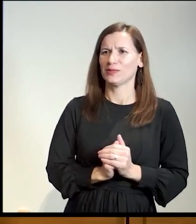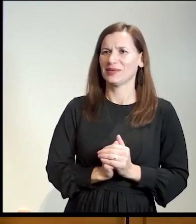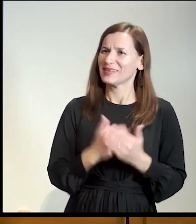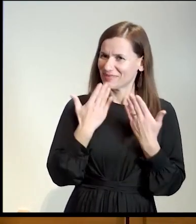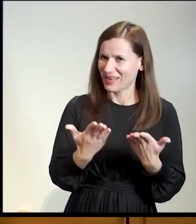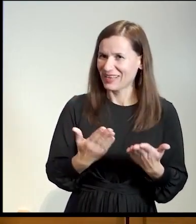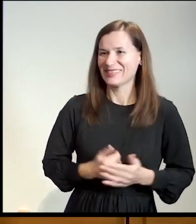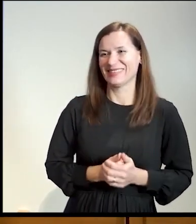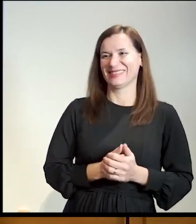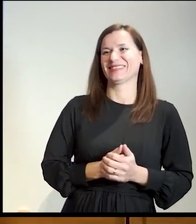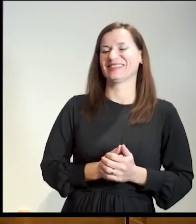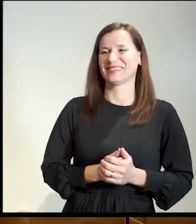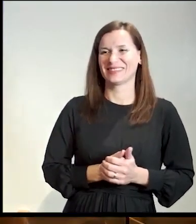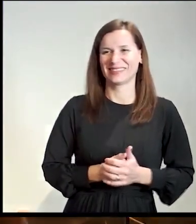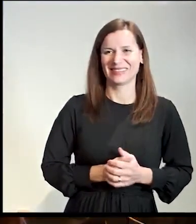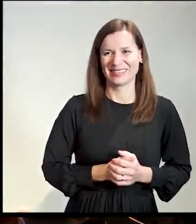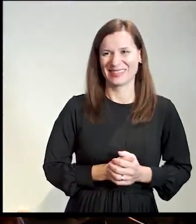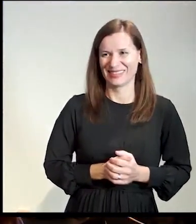Hvala.